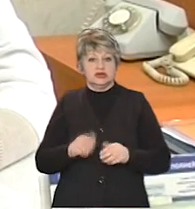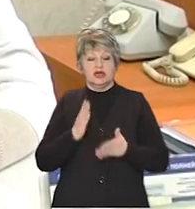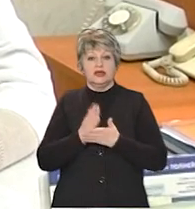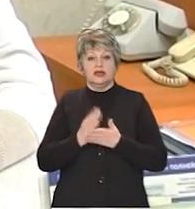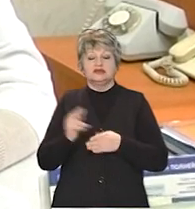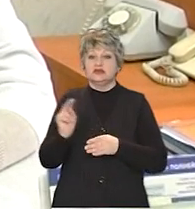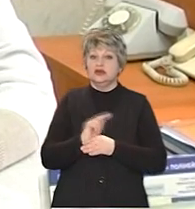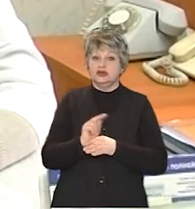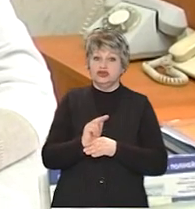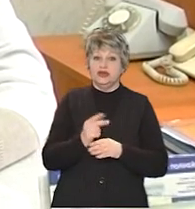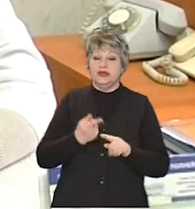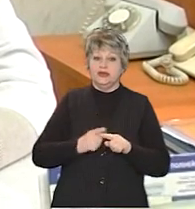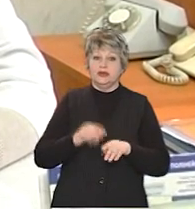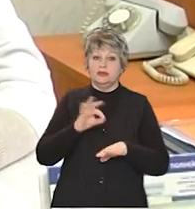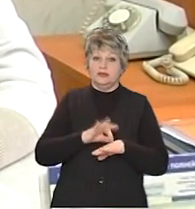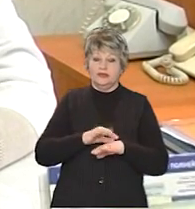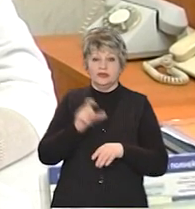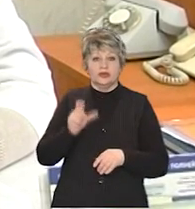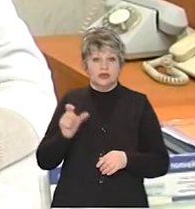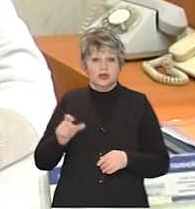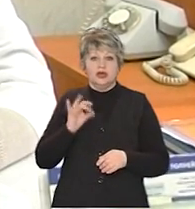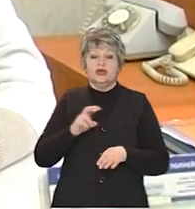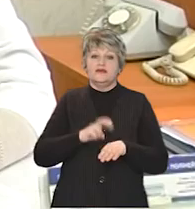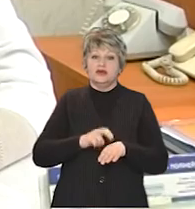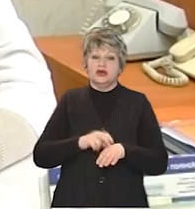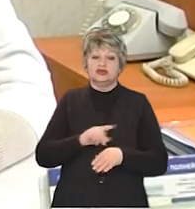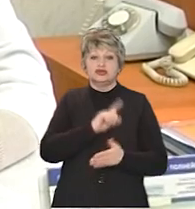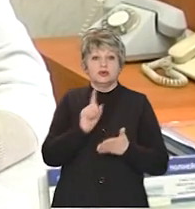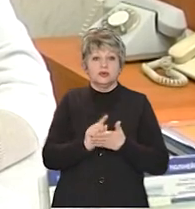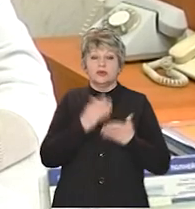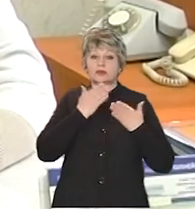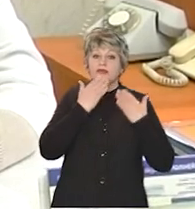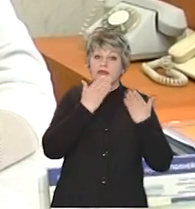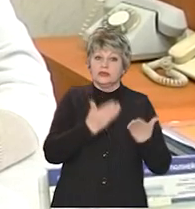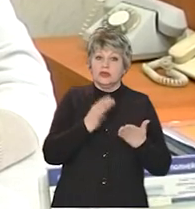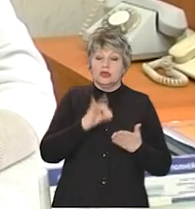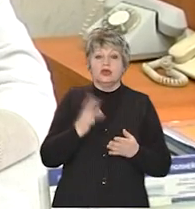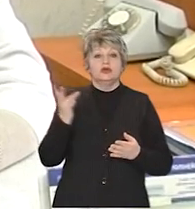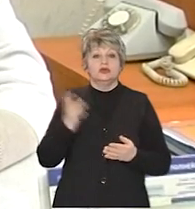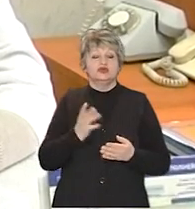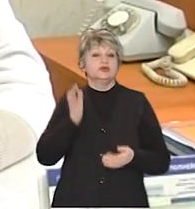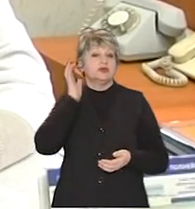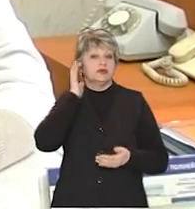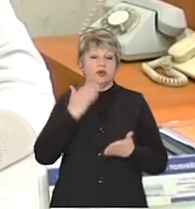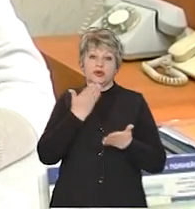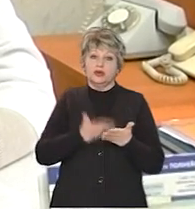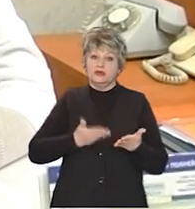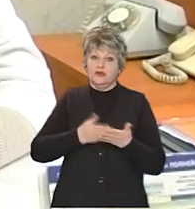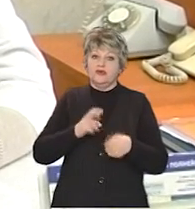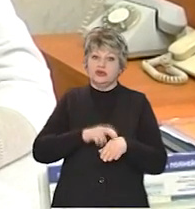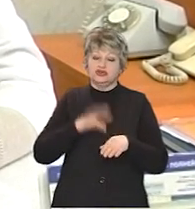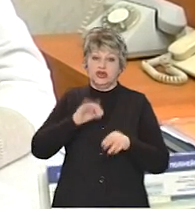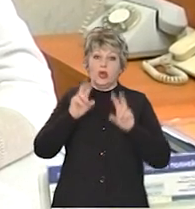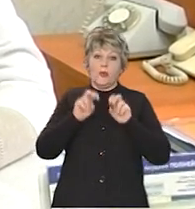обстеження, стандарти лікування таких хворих. І лікар обов'язково треба звернутися до лікаря і треба притримуватись